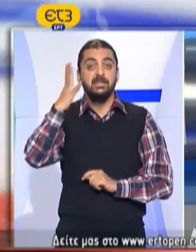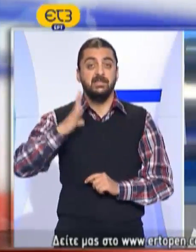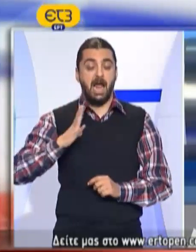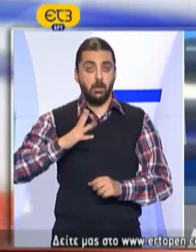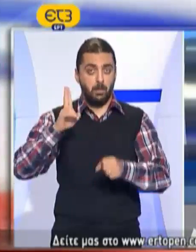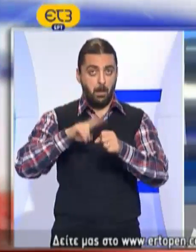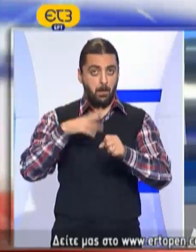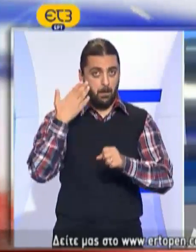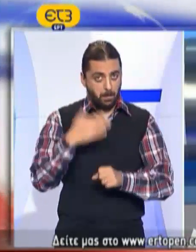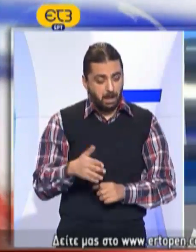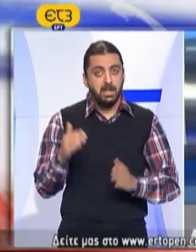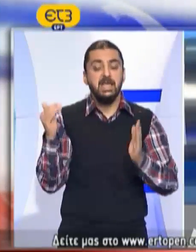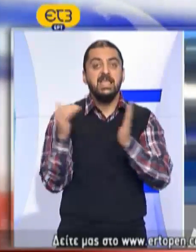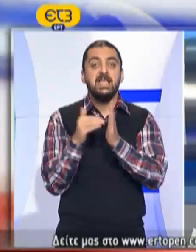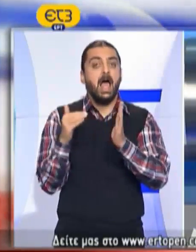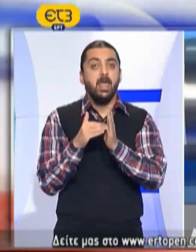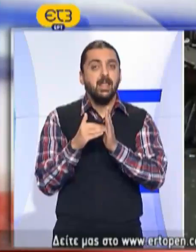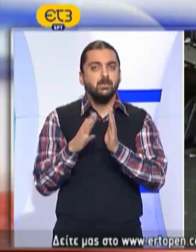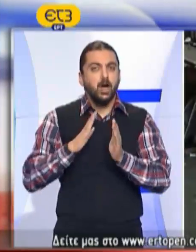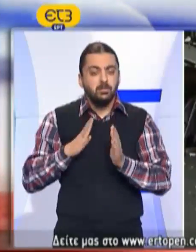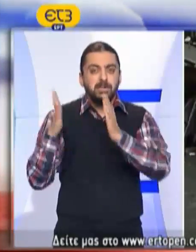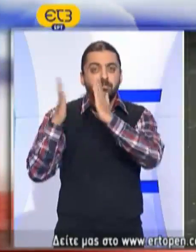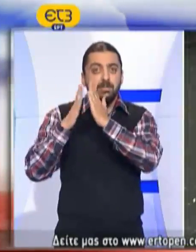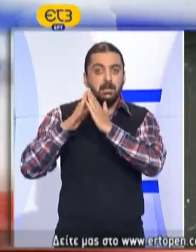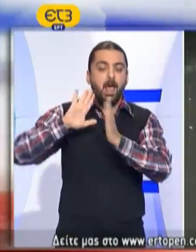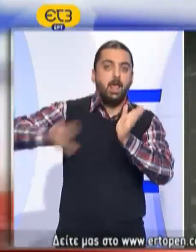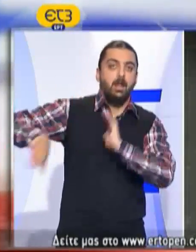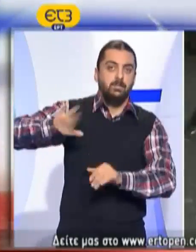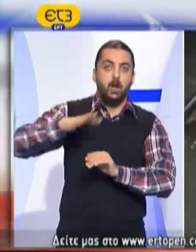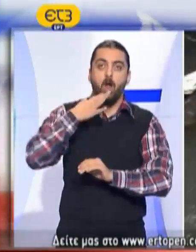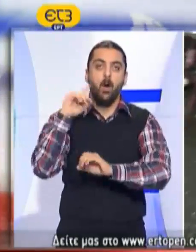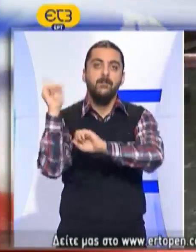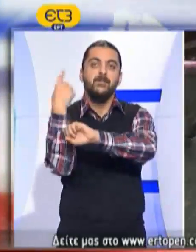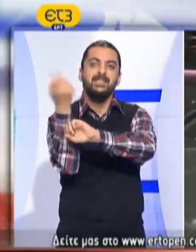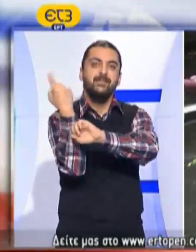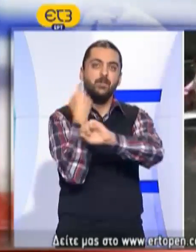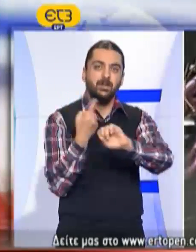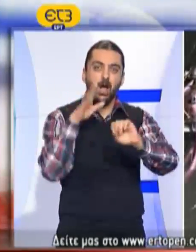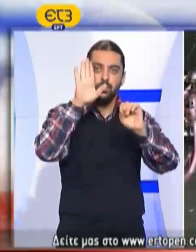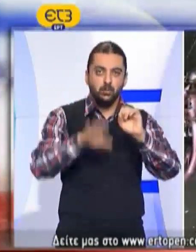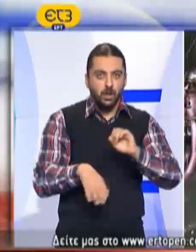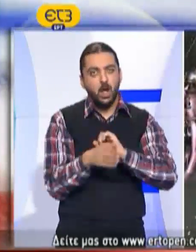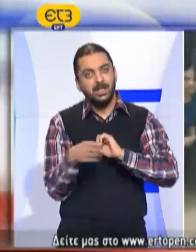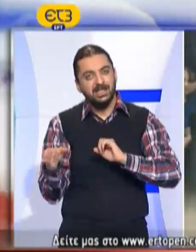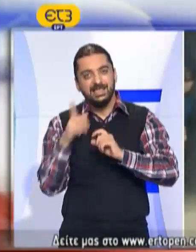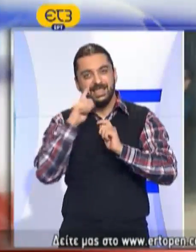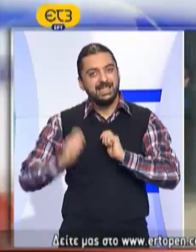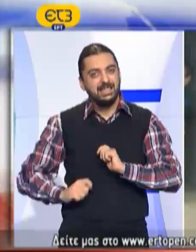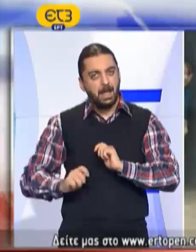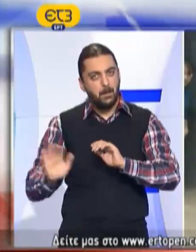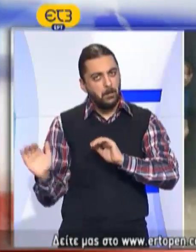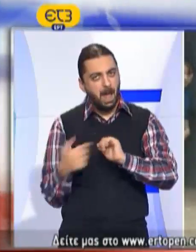και χιλιάδες αναγκάστηκαν να εγκαταλείψουν τα σπίτια τους. Ύστερα από το πέρασμα του τυφώνα Φιτόου στην νοτιοανατολική Κίνα, πολλά